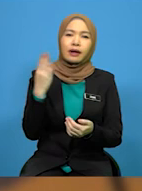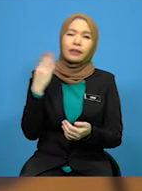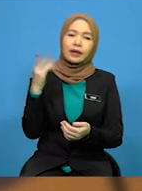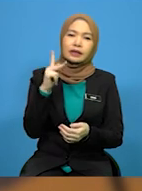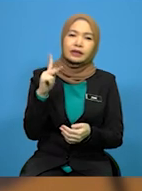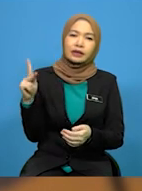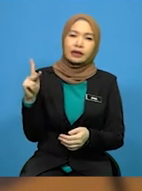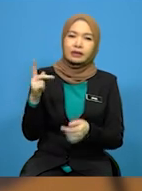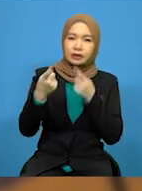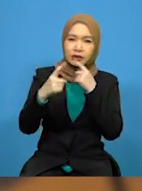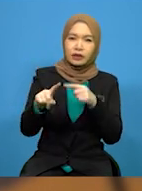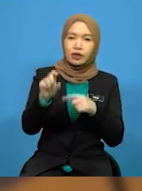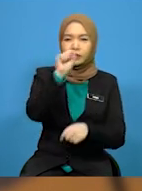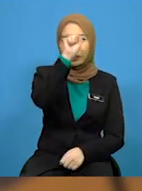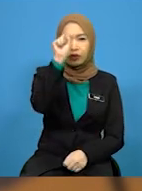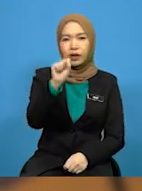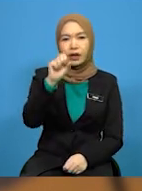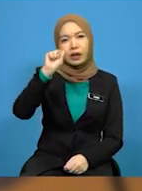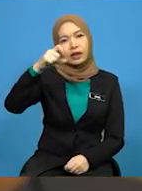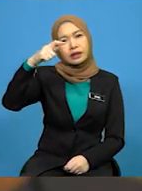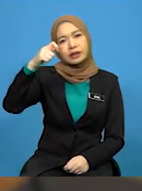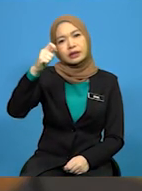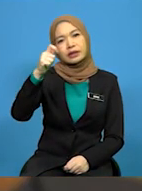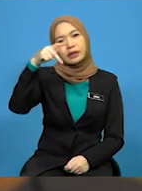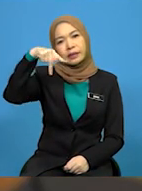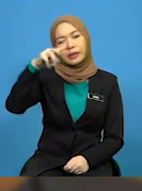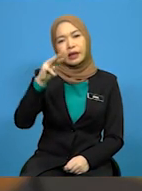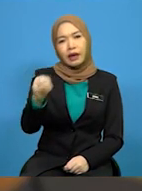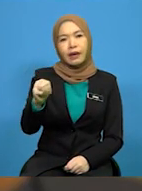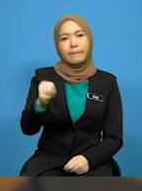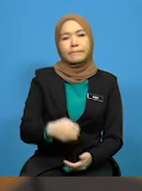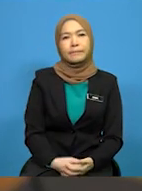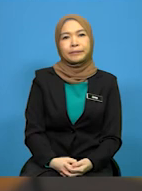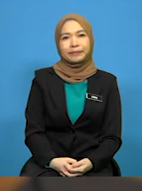menjawab soalan berformatkan STPM sebenar. Ekonomi